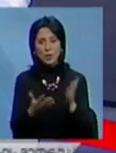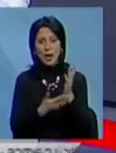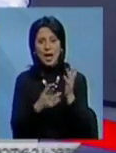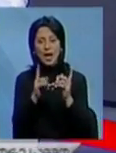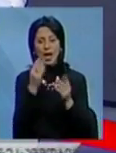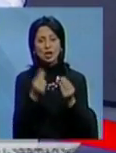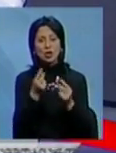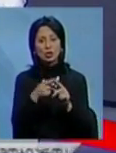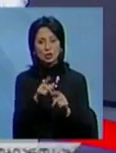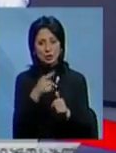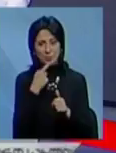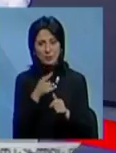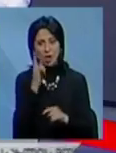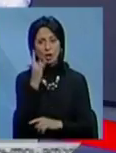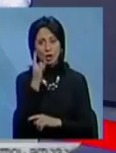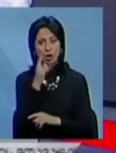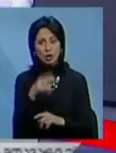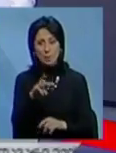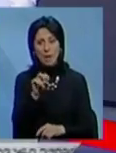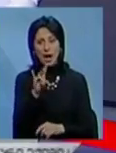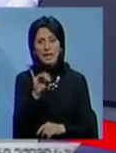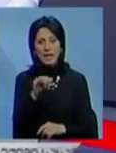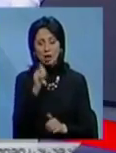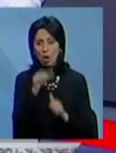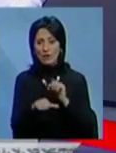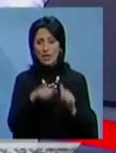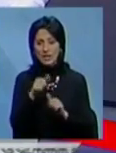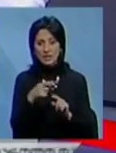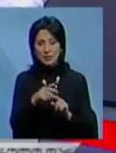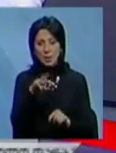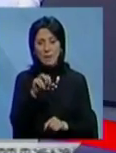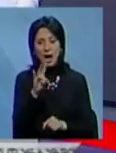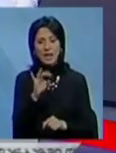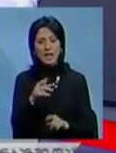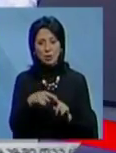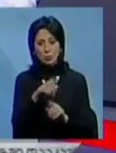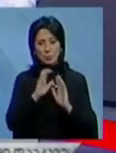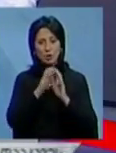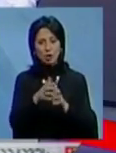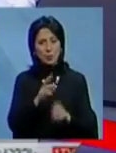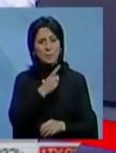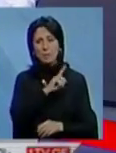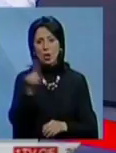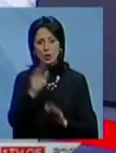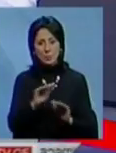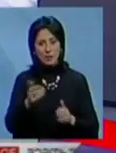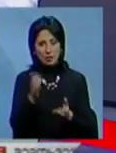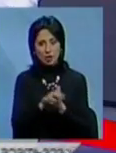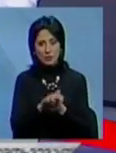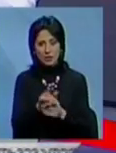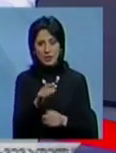თოჯინის ისტორიაზე მოგვითხრობს. ამ თოჯინას მაკნატუნა ჰქვია. ყოველწლიურად საშობაოდ მაკნატუნა ზღაპარს მთელ მსოფლიოში მილიონობით ბავშვი